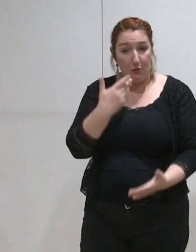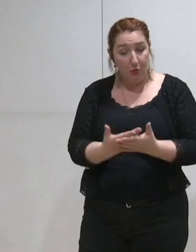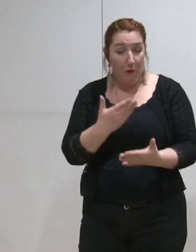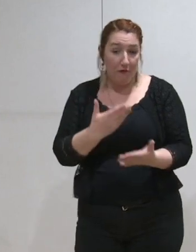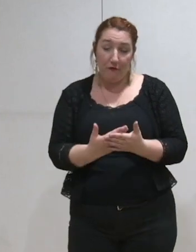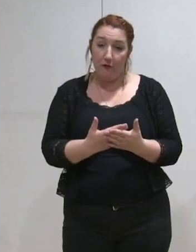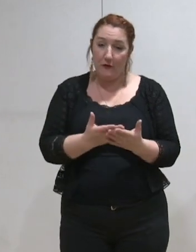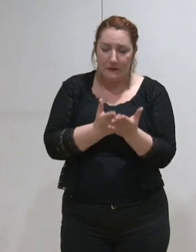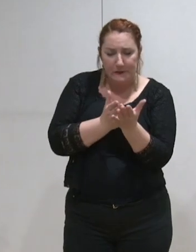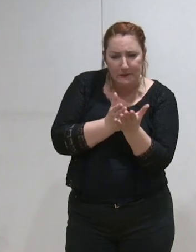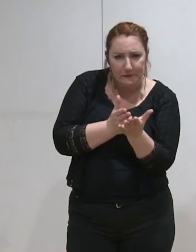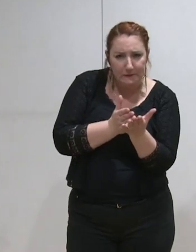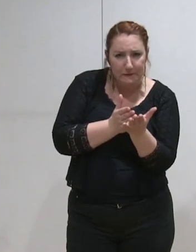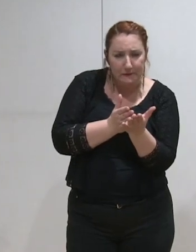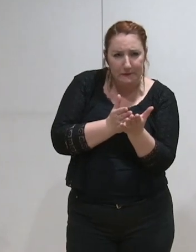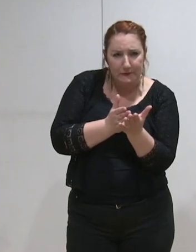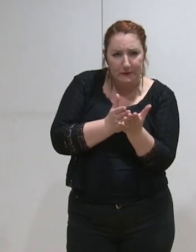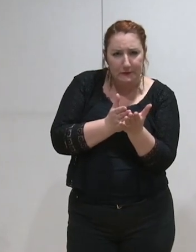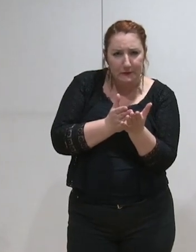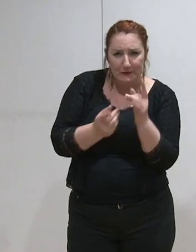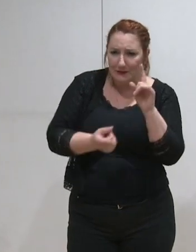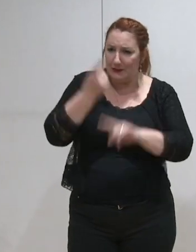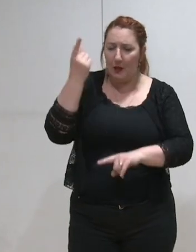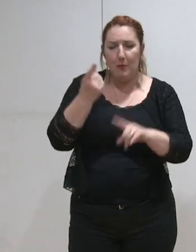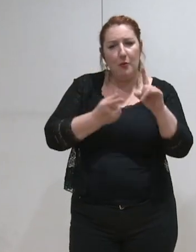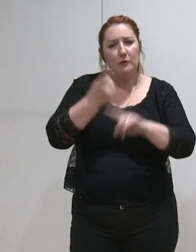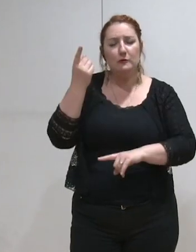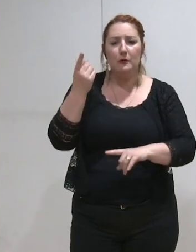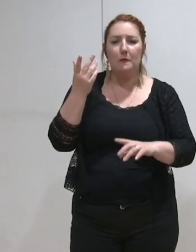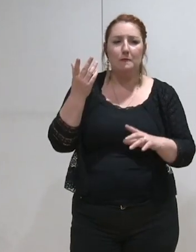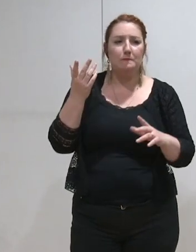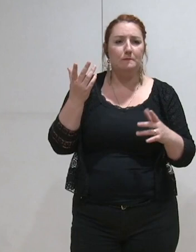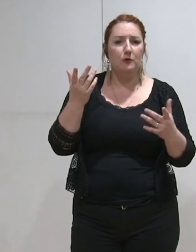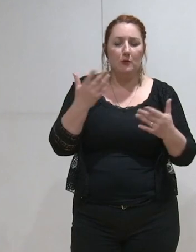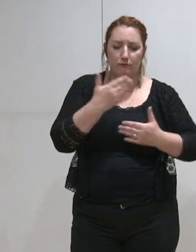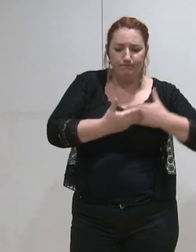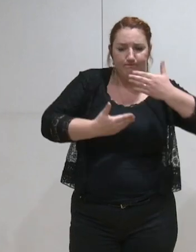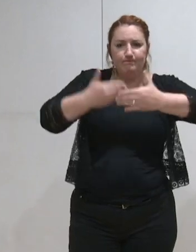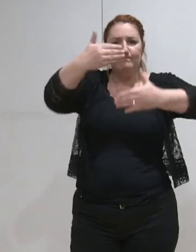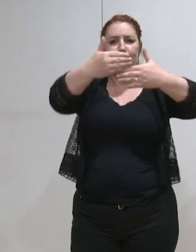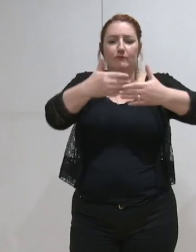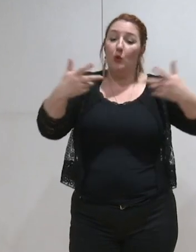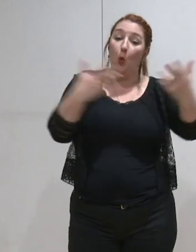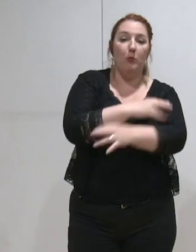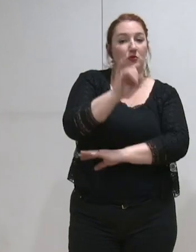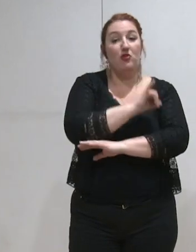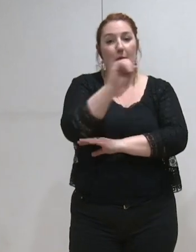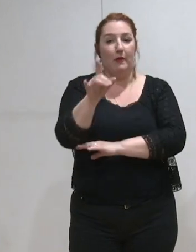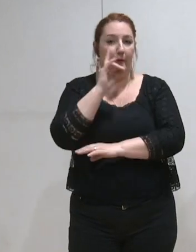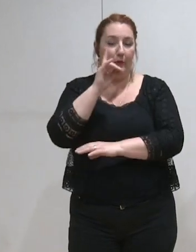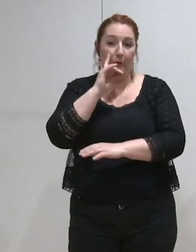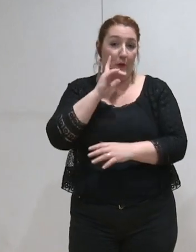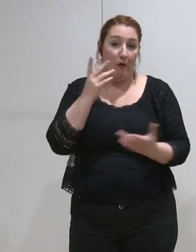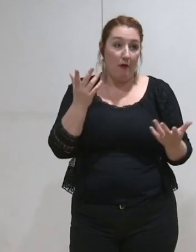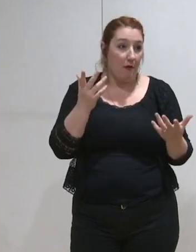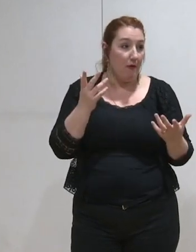nécessite véritablement d'en prendre toute la mesure et de ne jamais casser la dynamique de production c'est lié évidemment au